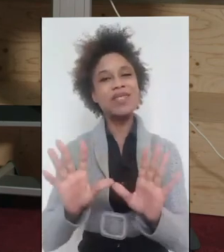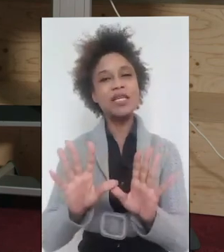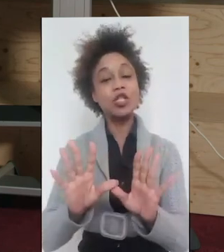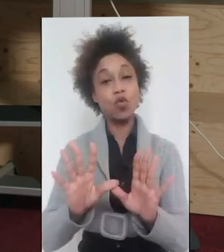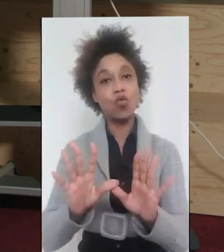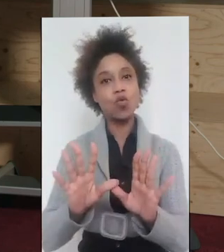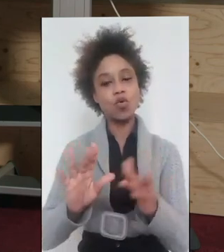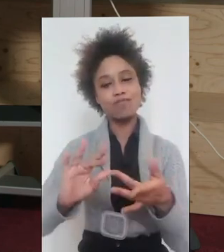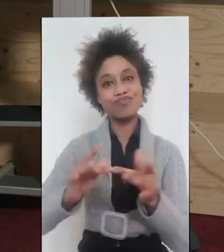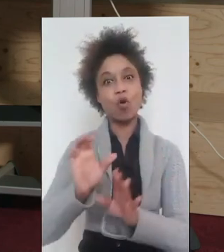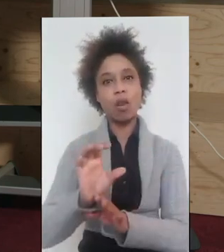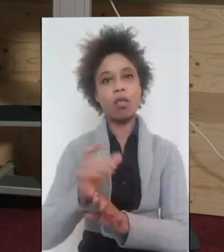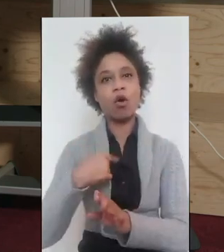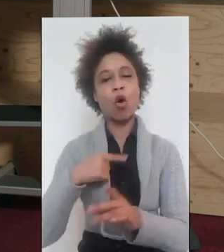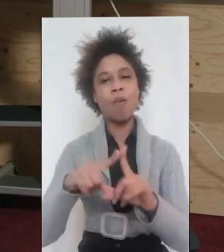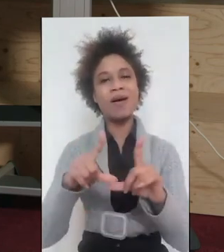Ja, wij hebben niet echt personeel.